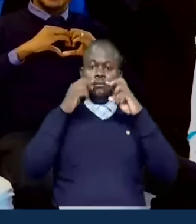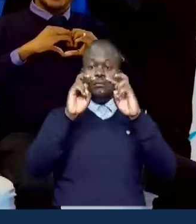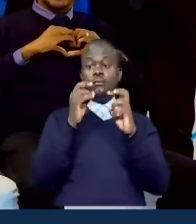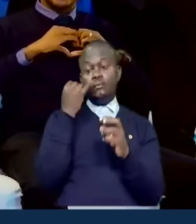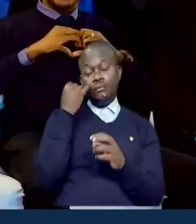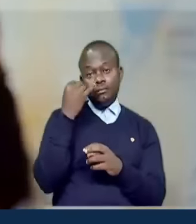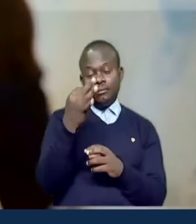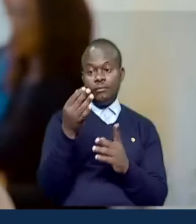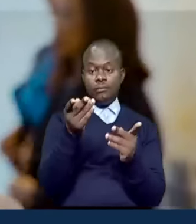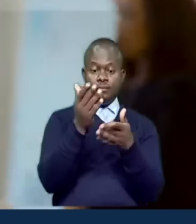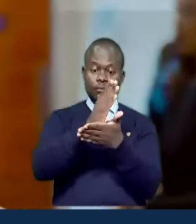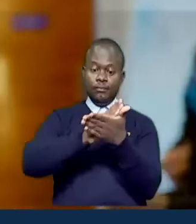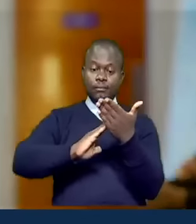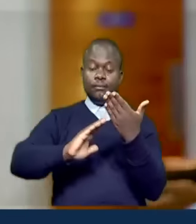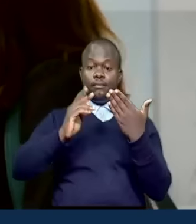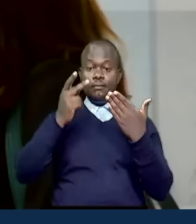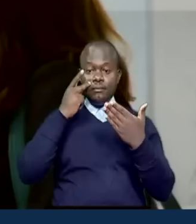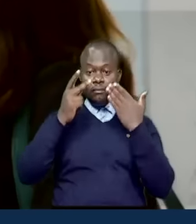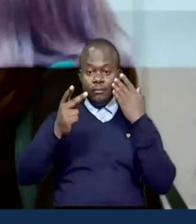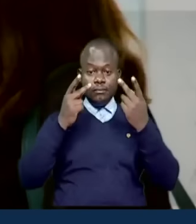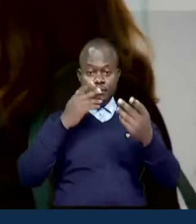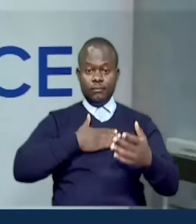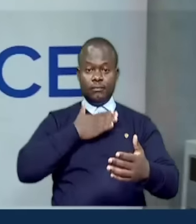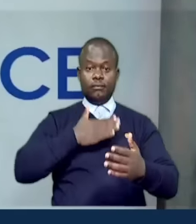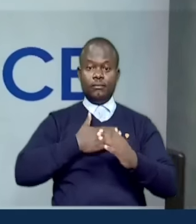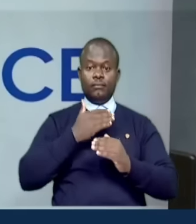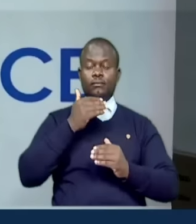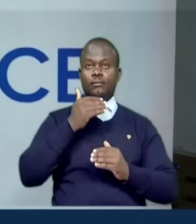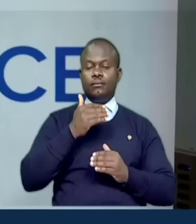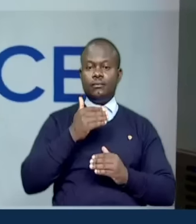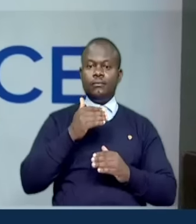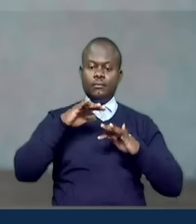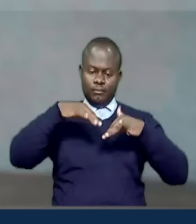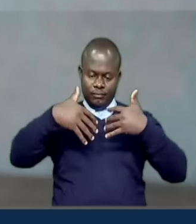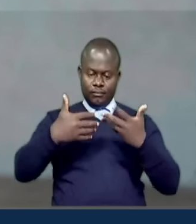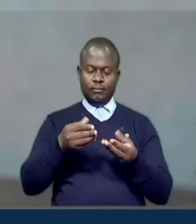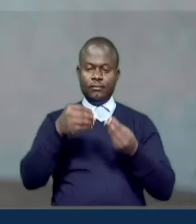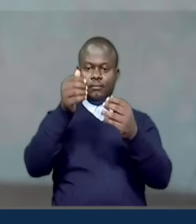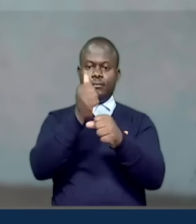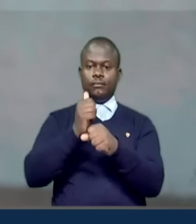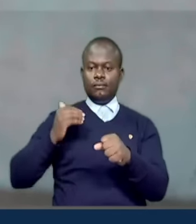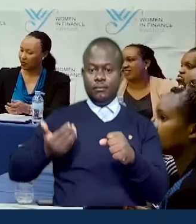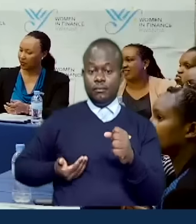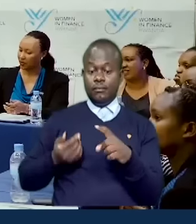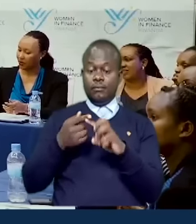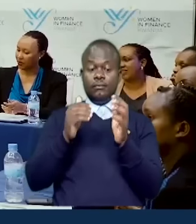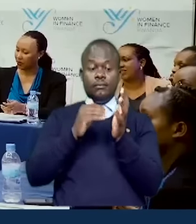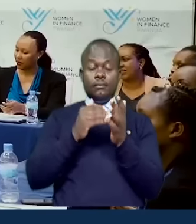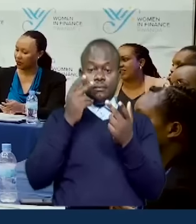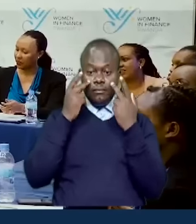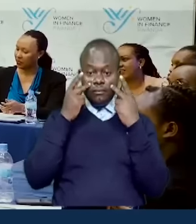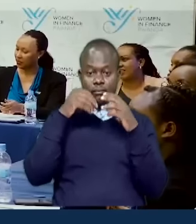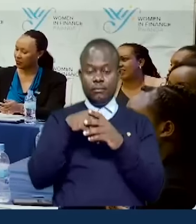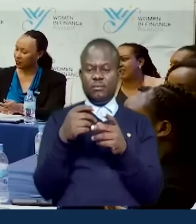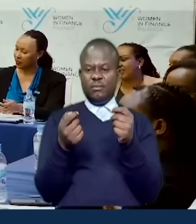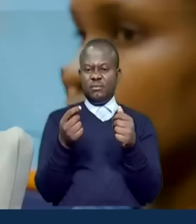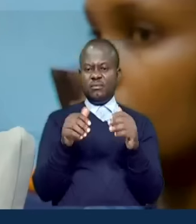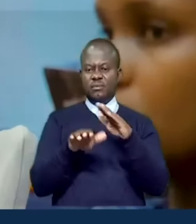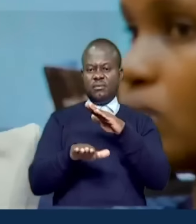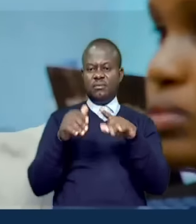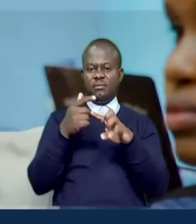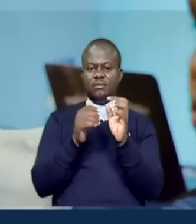nubwo hari aho usanga bishimira intambwe yatewe mu rwego rwo guha imirimo abagore, ariko ngo hari aho usanga bakiri mu myanya mito yo hasi kandi